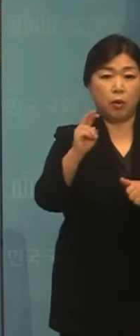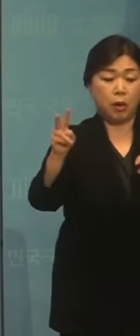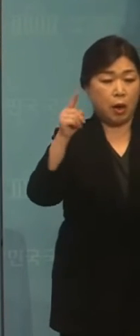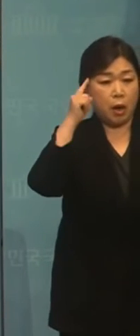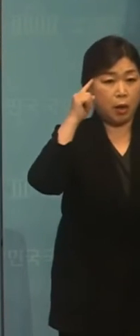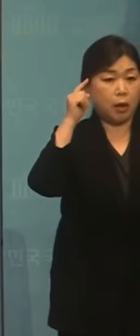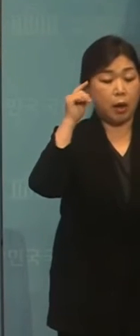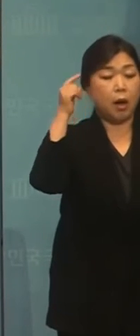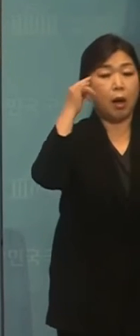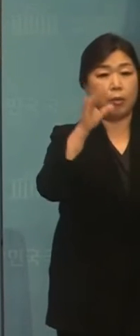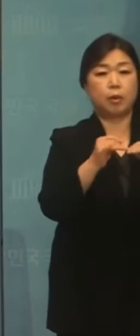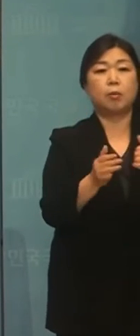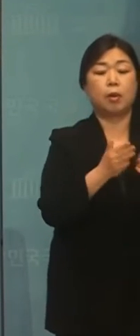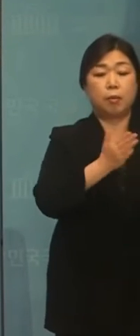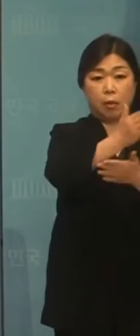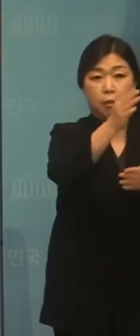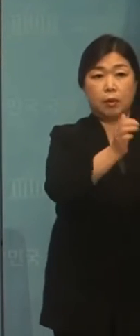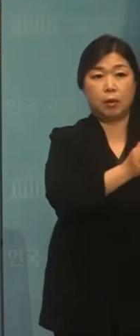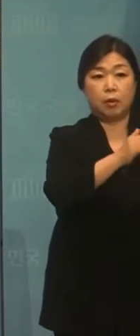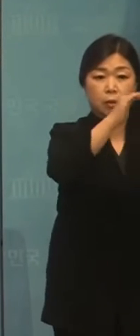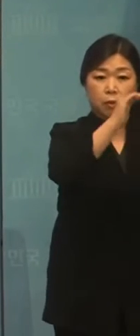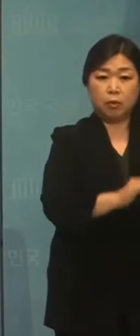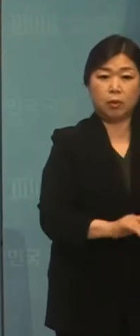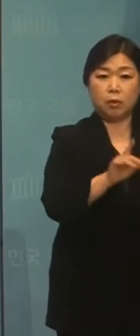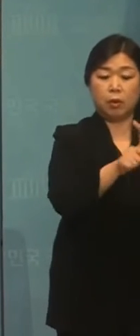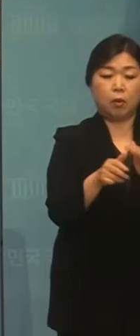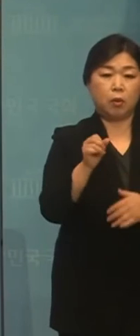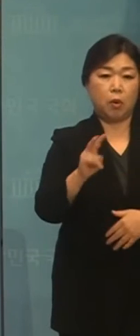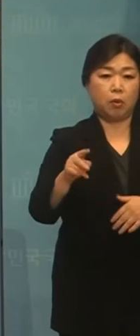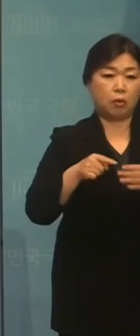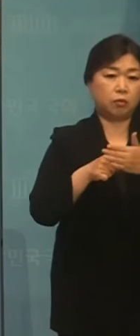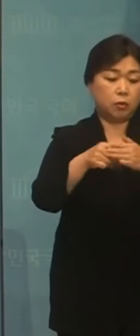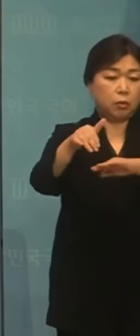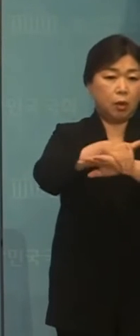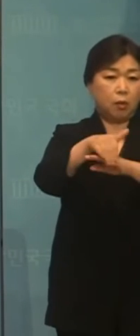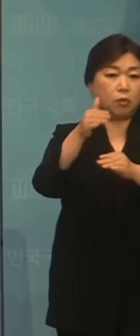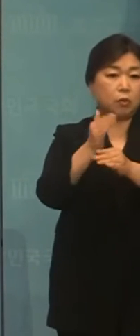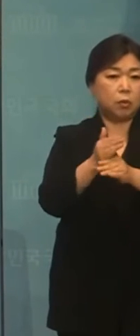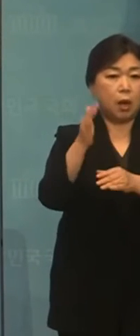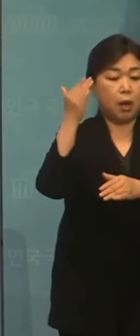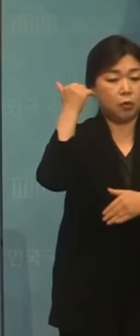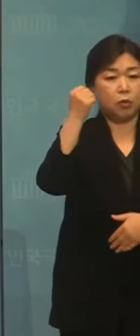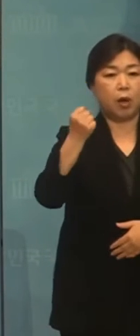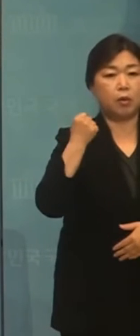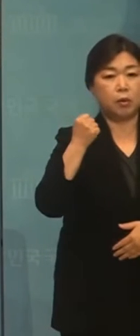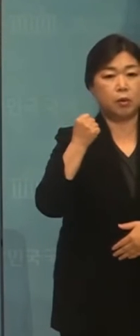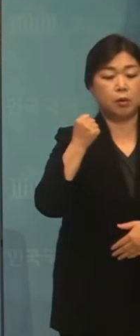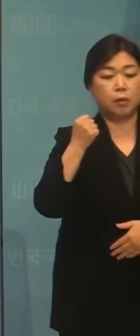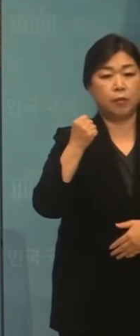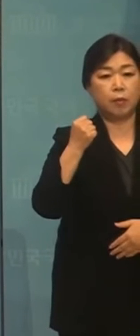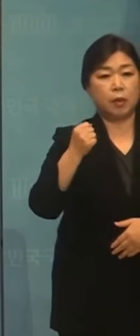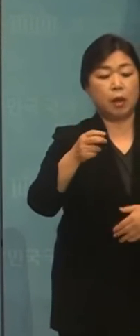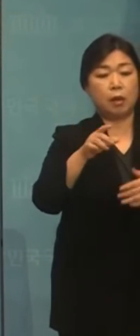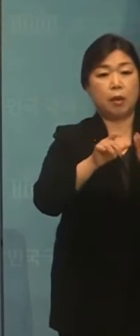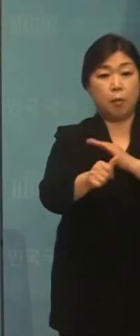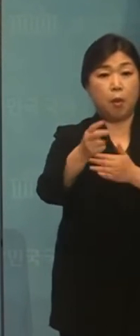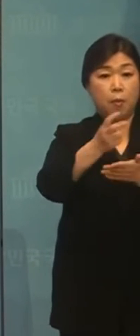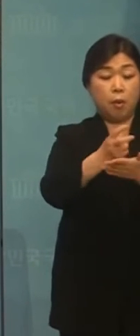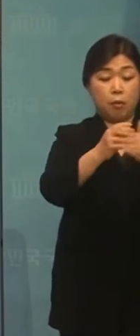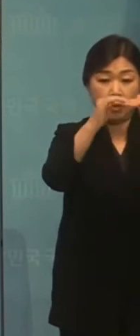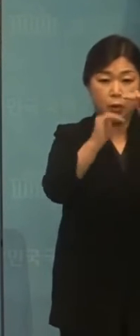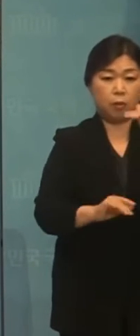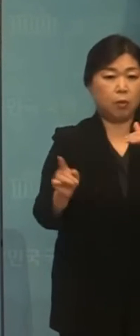통과됐다. 이 과정에서 여당이 추진하고 있는 한국에너지공대 법안은 어떤